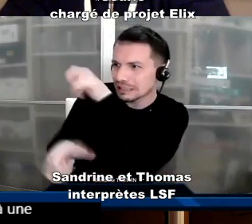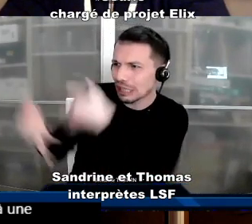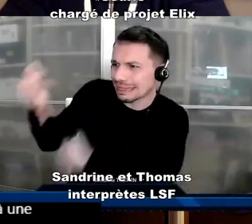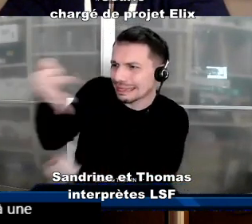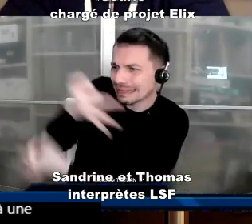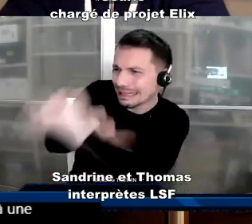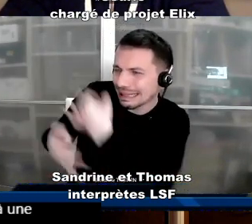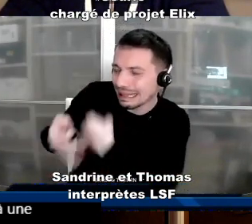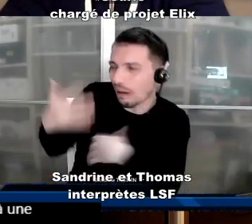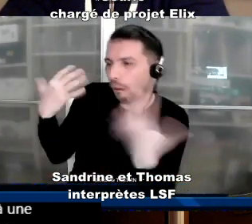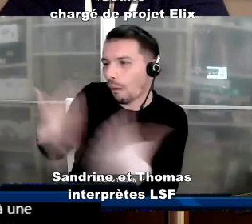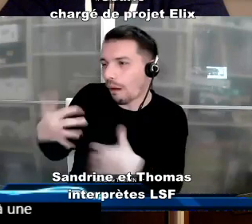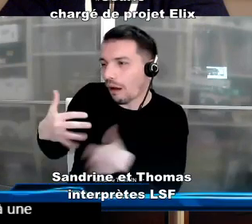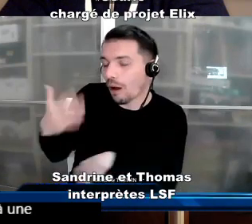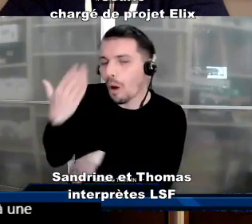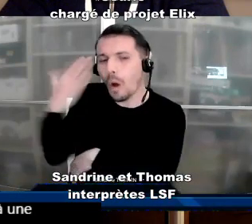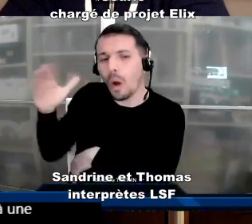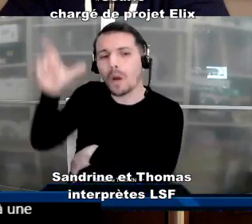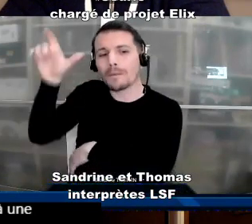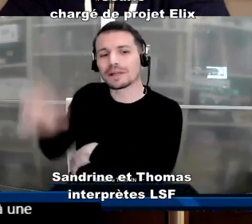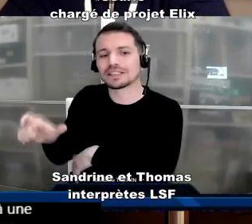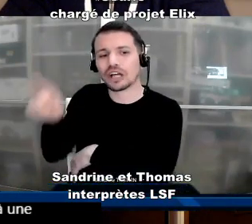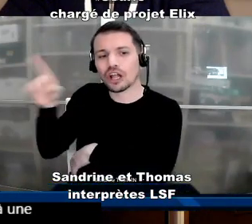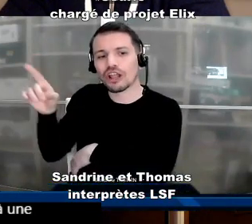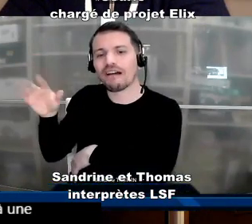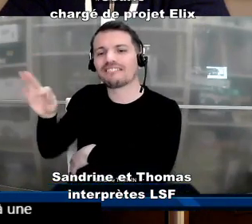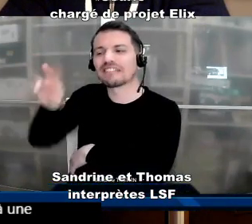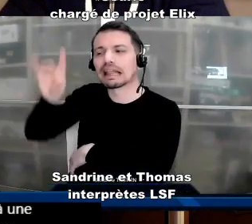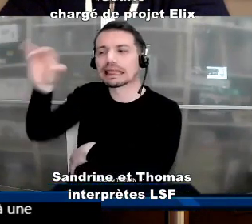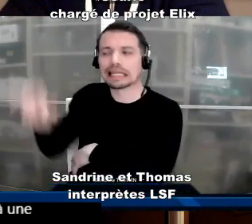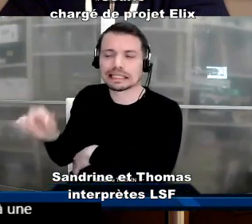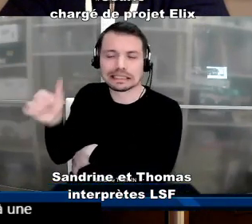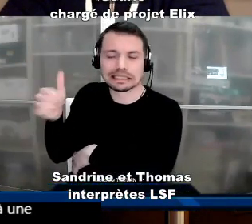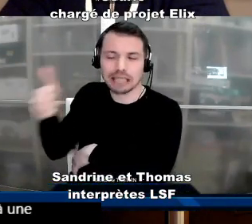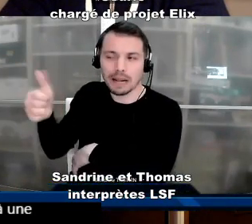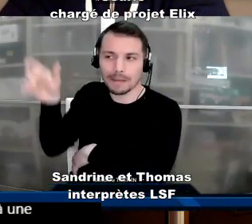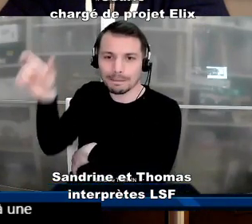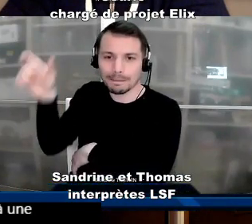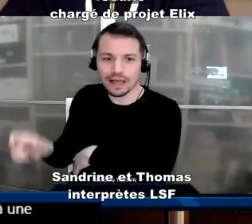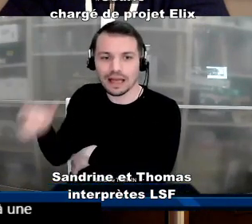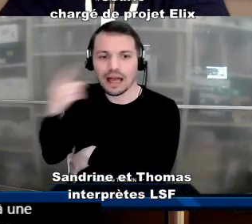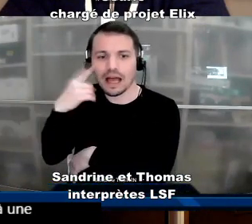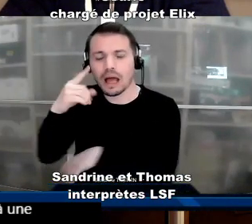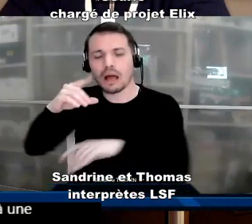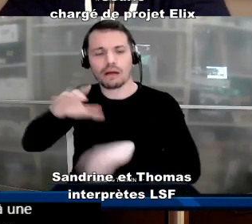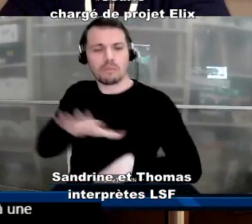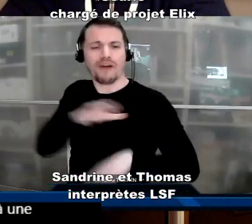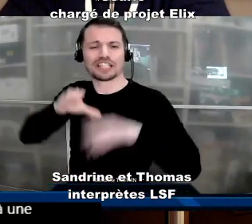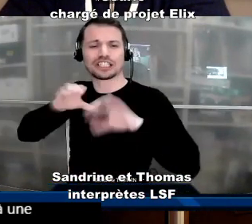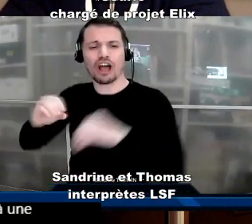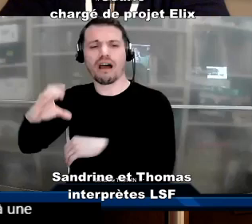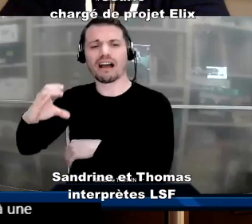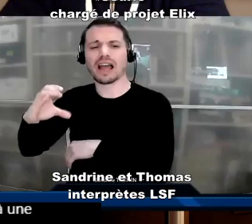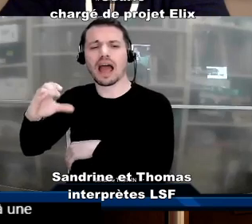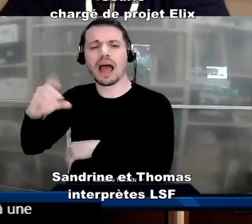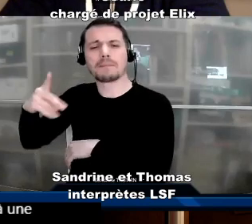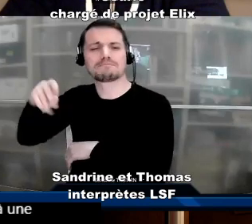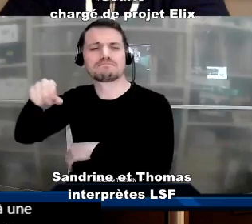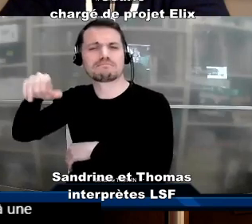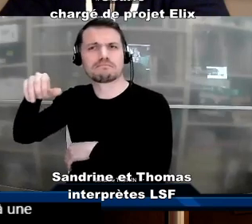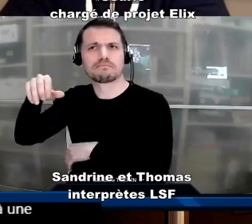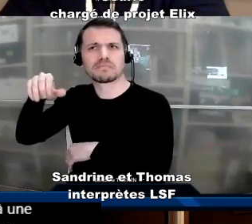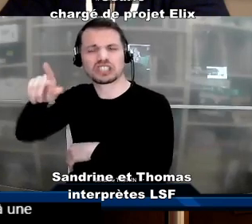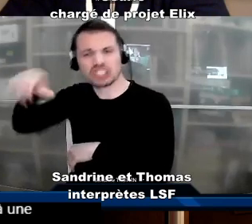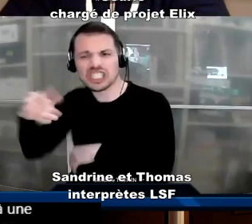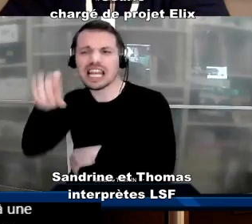une autre personne qui s'appelle Fanny, que j'ai reçue, qui est professeure KPEJS, donc qui est professeur qui